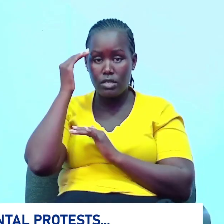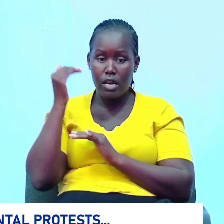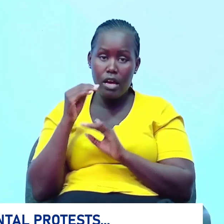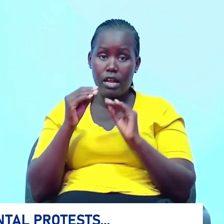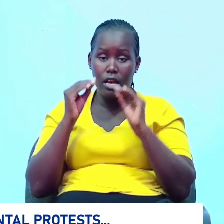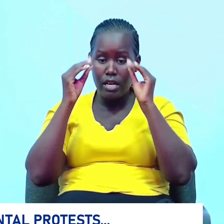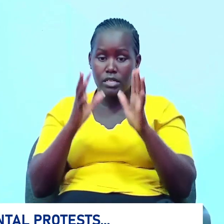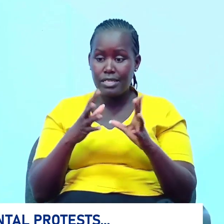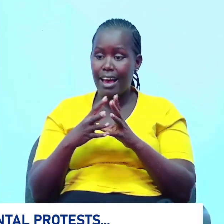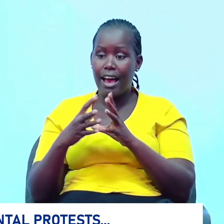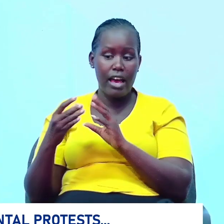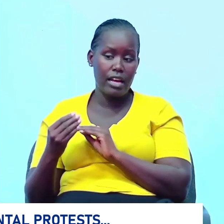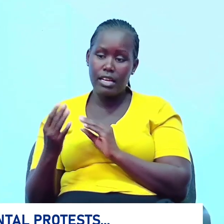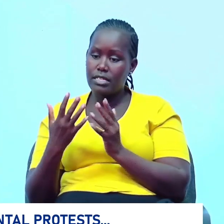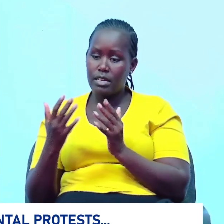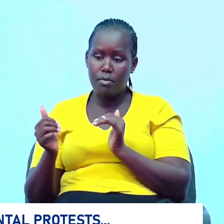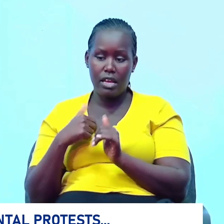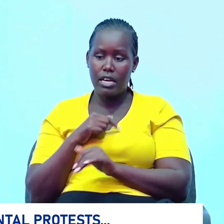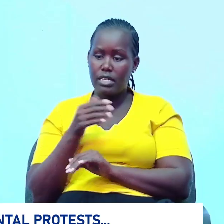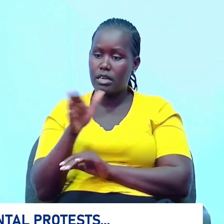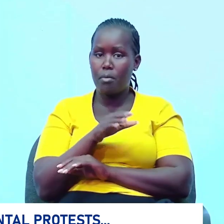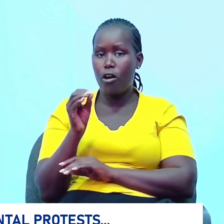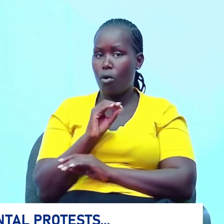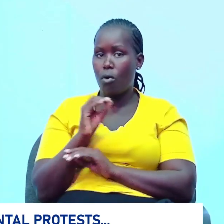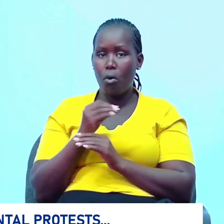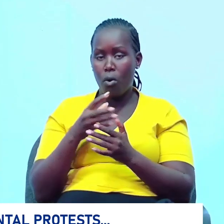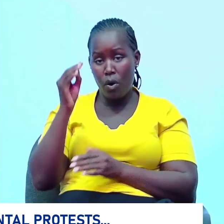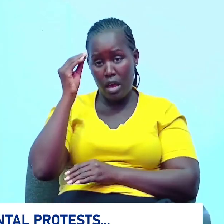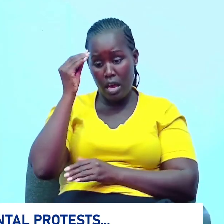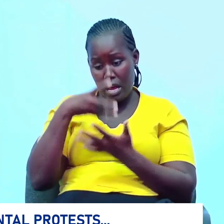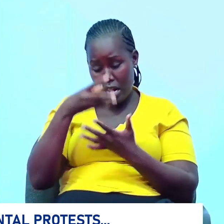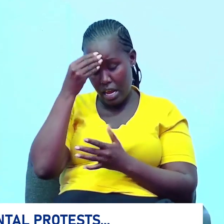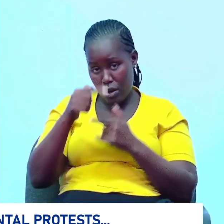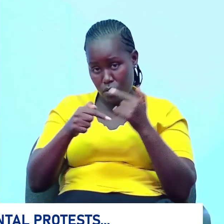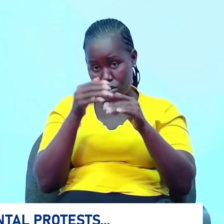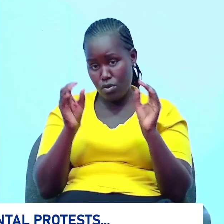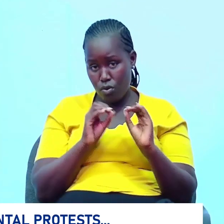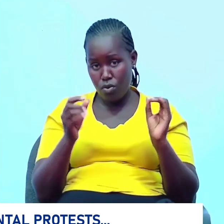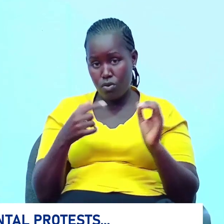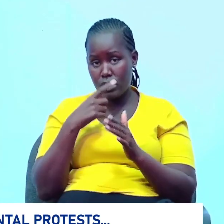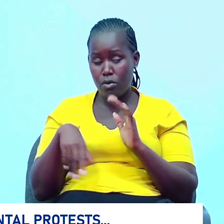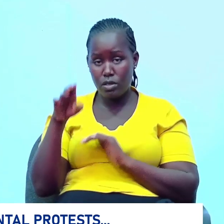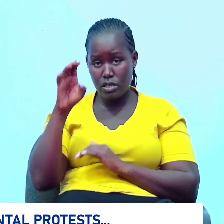Hiyo ni jambo yenye hatutarudi nyuma, hakuna masomo itaendelea hapa. Tumesema tu education